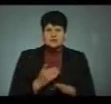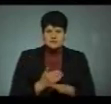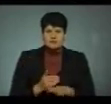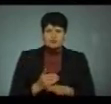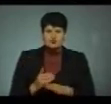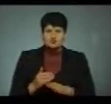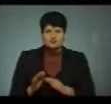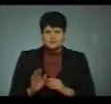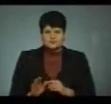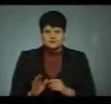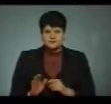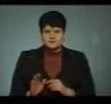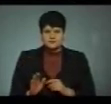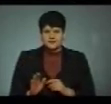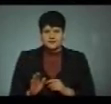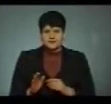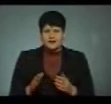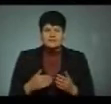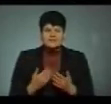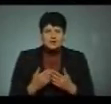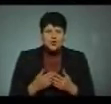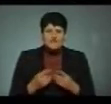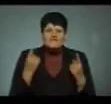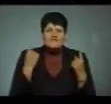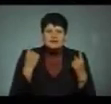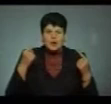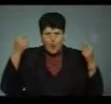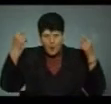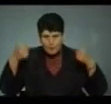і поступово. Такого обвального